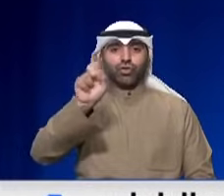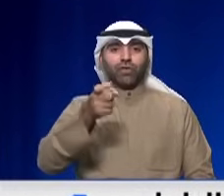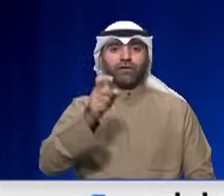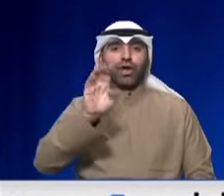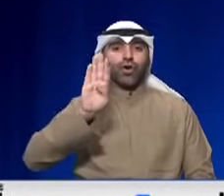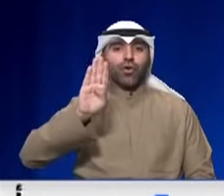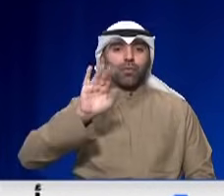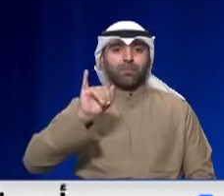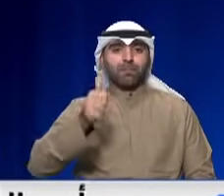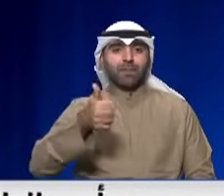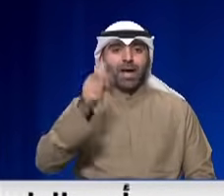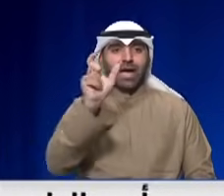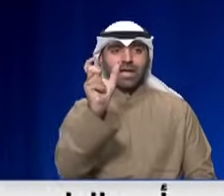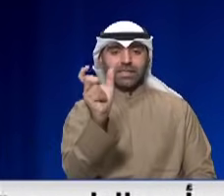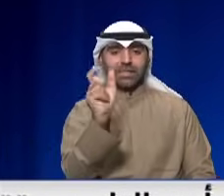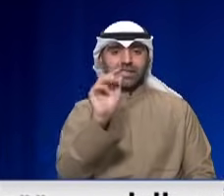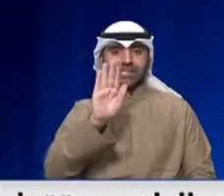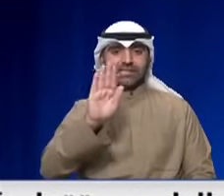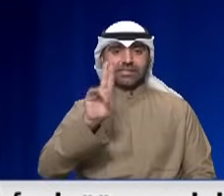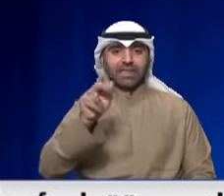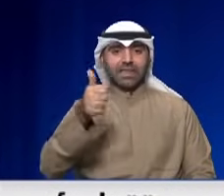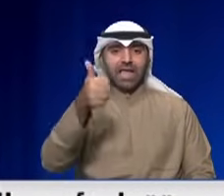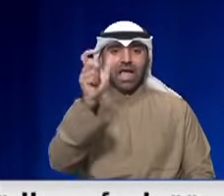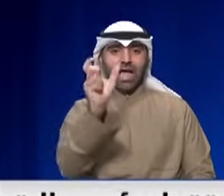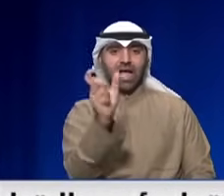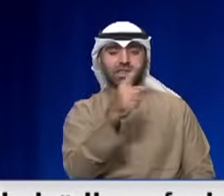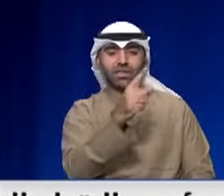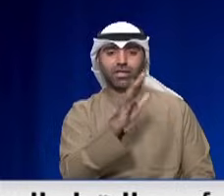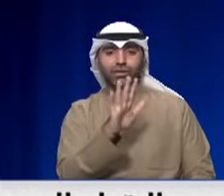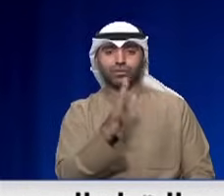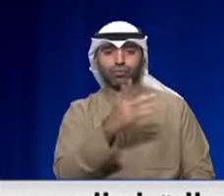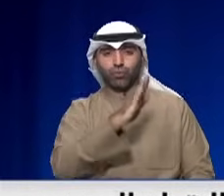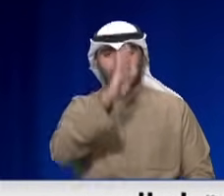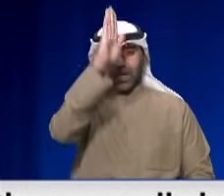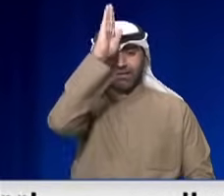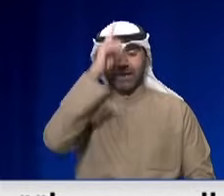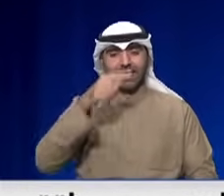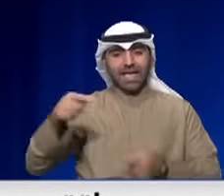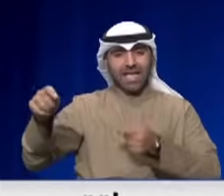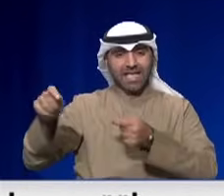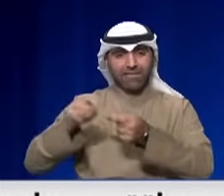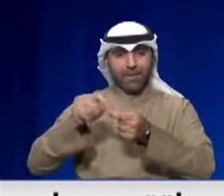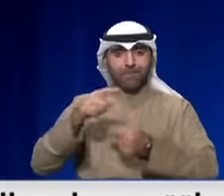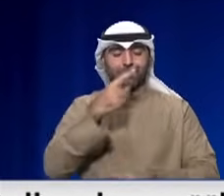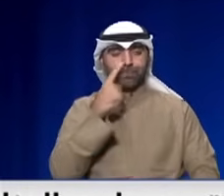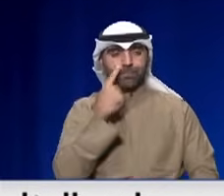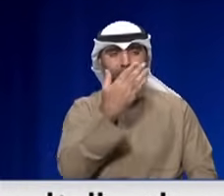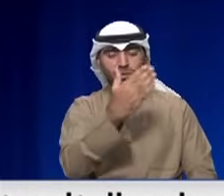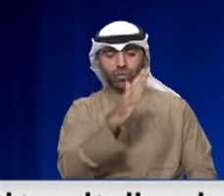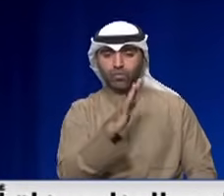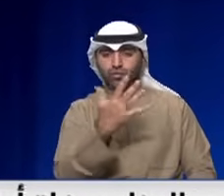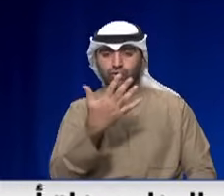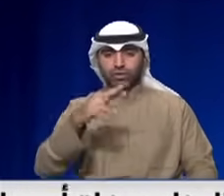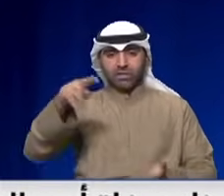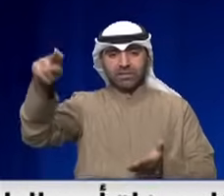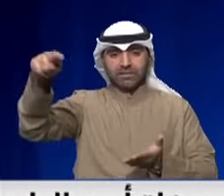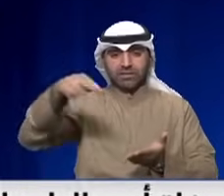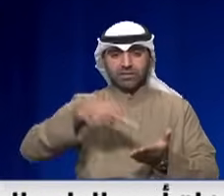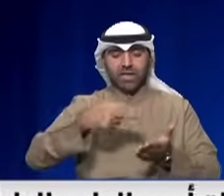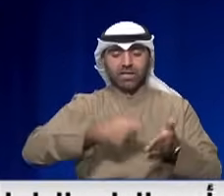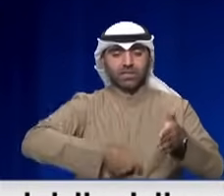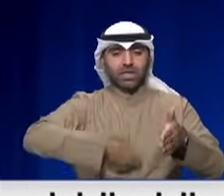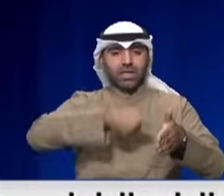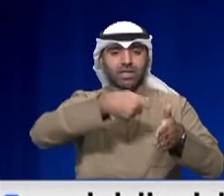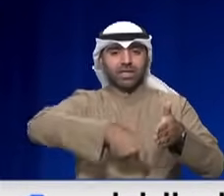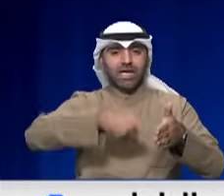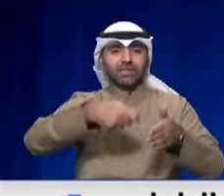باسمه وباسم حكومه وشعب تركمانستان عن خالص التعازي وصادق المواساه لسموه رعاه الله